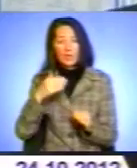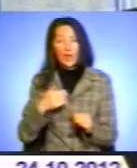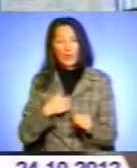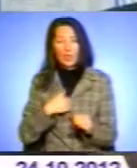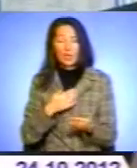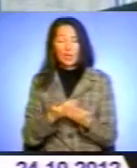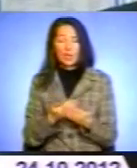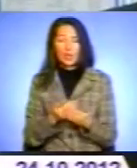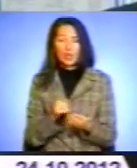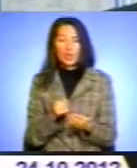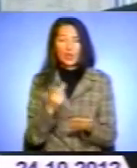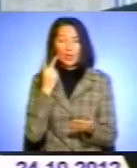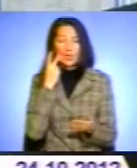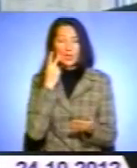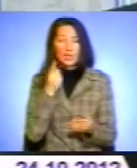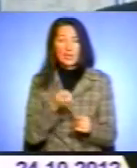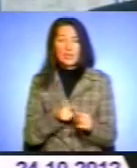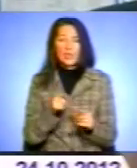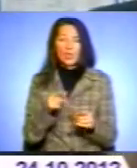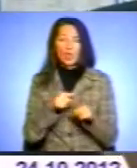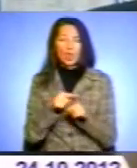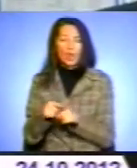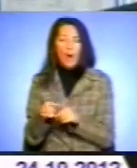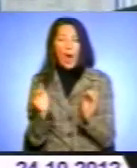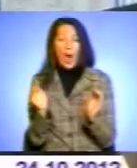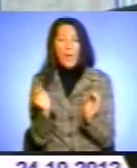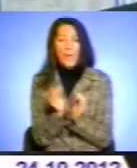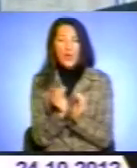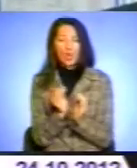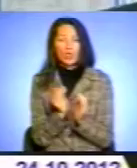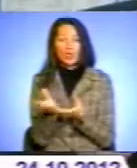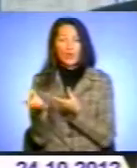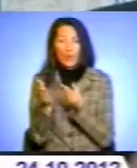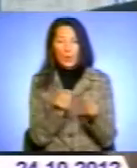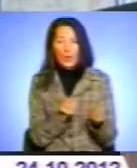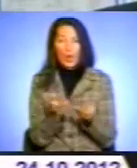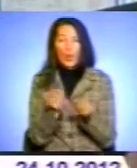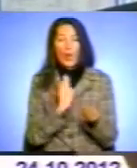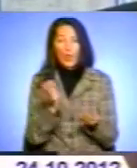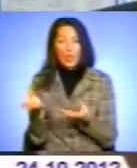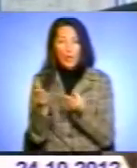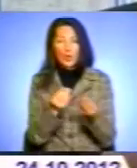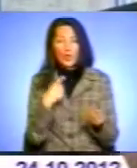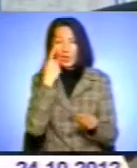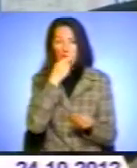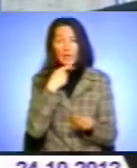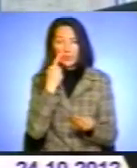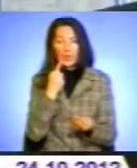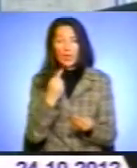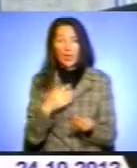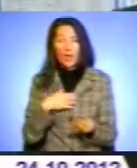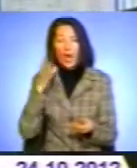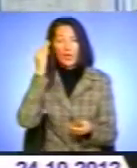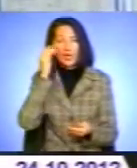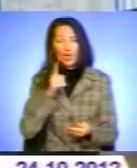що завжди, знаєте, оці слова крилаті, мікросередовище впливало, впливає і буде впливати на індивідуум. Я вважаю,